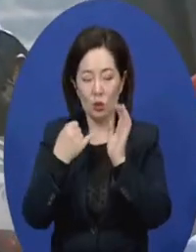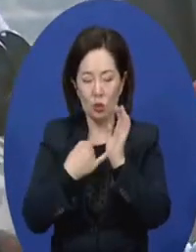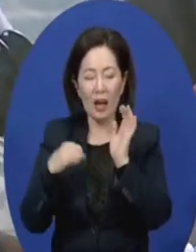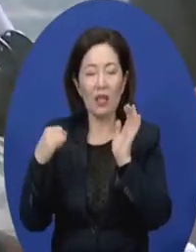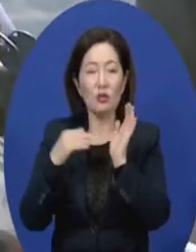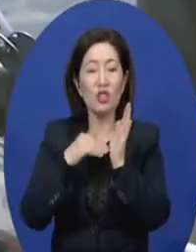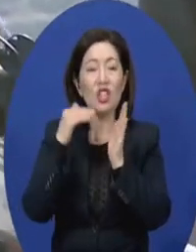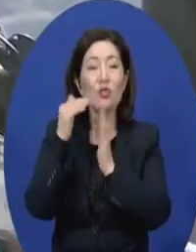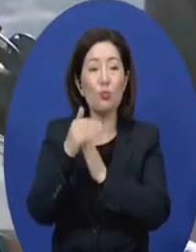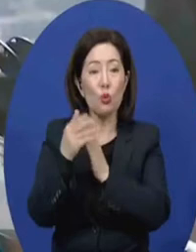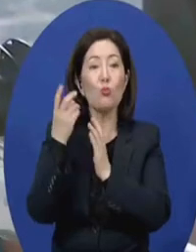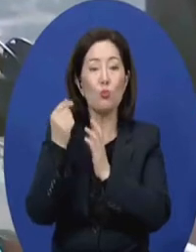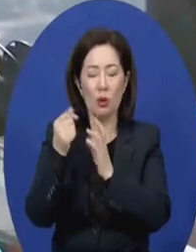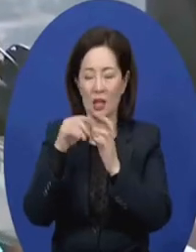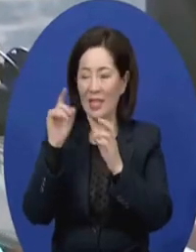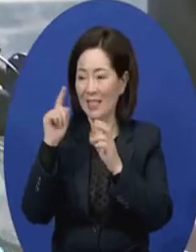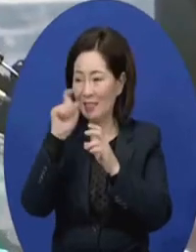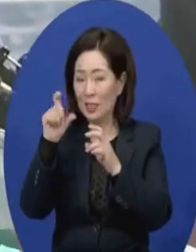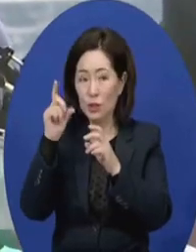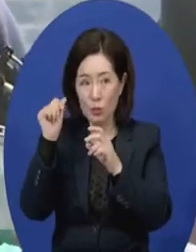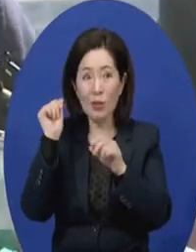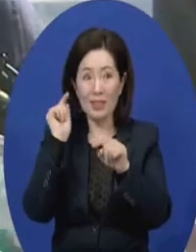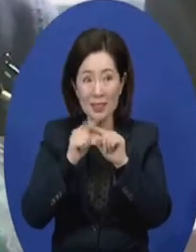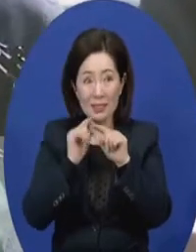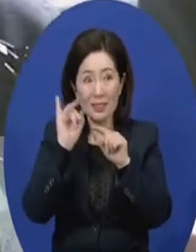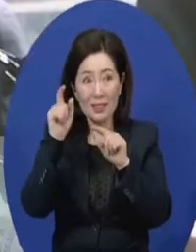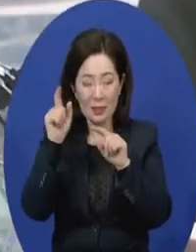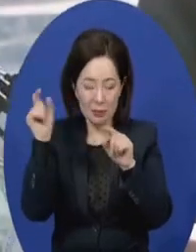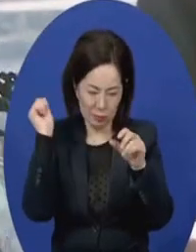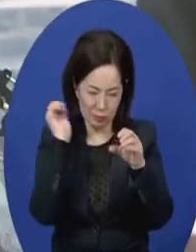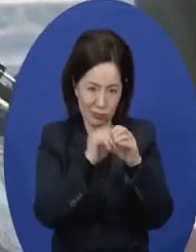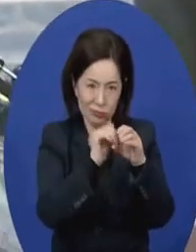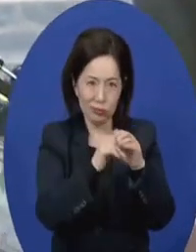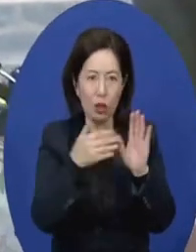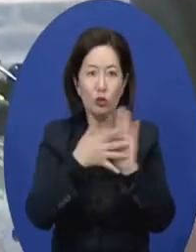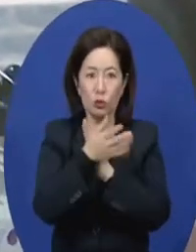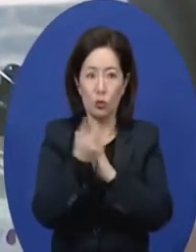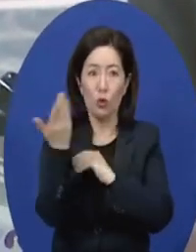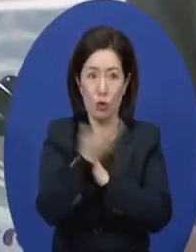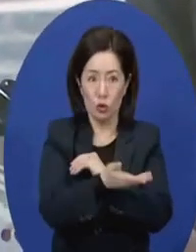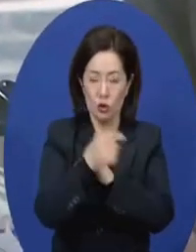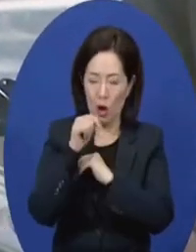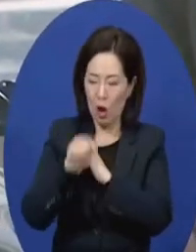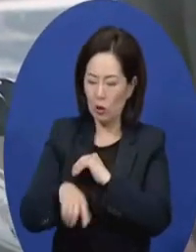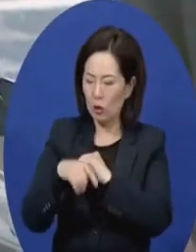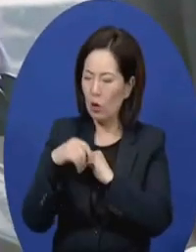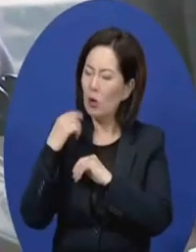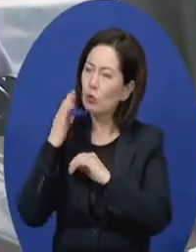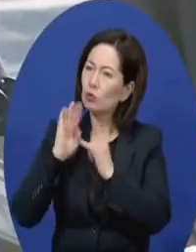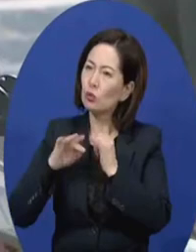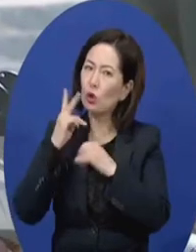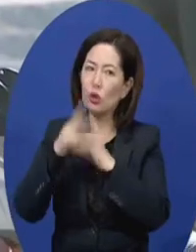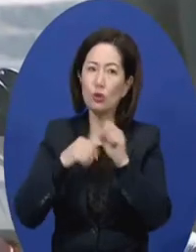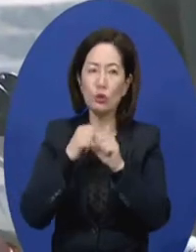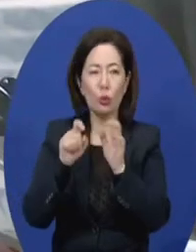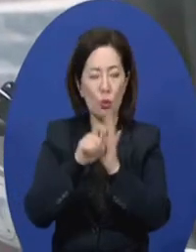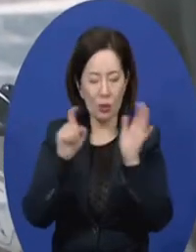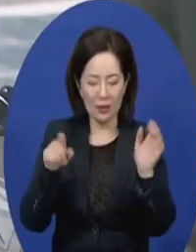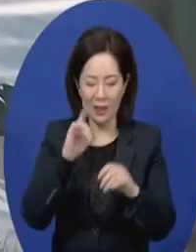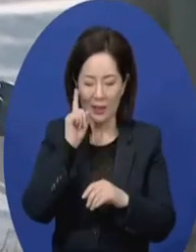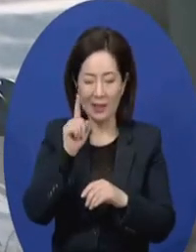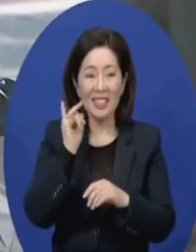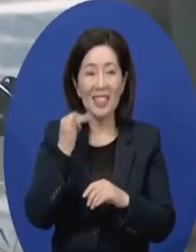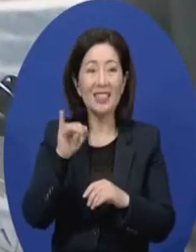үн үнэхээр өндөр байхгүй бүрдүүлдэг байсан бол сүүлийн 2 жилийн хугацаанд Эрдэнэт үйлдвэр 1 их 80 төгрөгийг одоо улсын төсөвт бүрдүүллээ. Монгол улсын